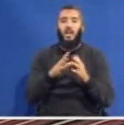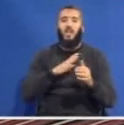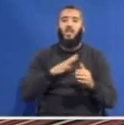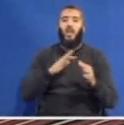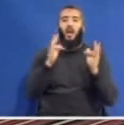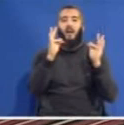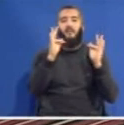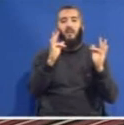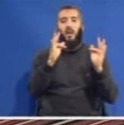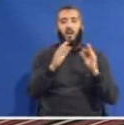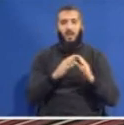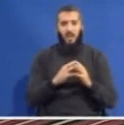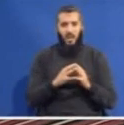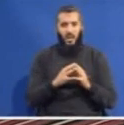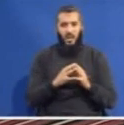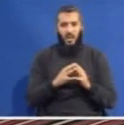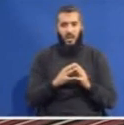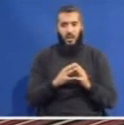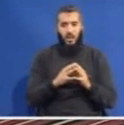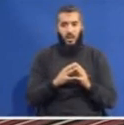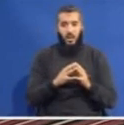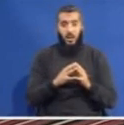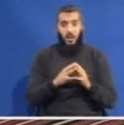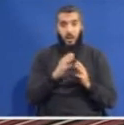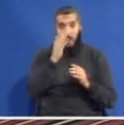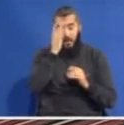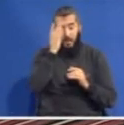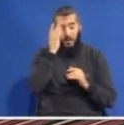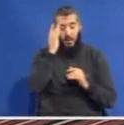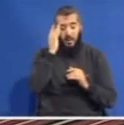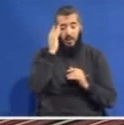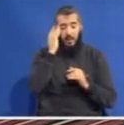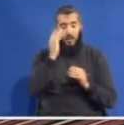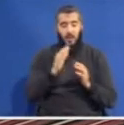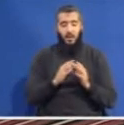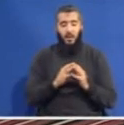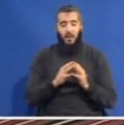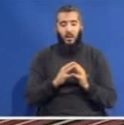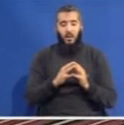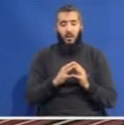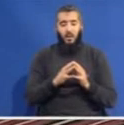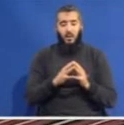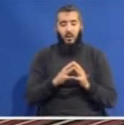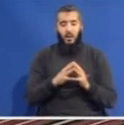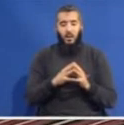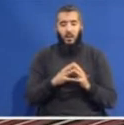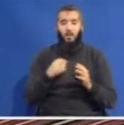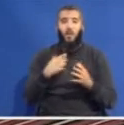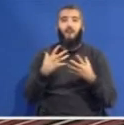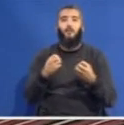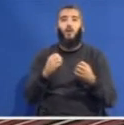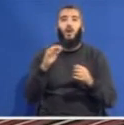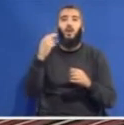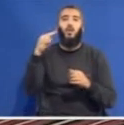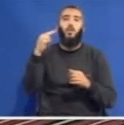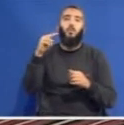تاع الام والاب لو كان اسمح لي بس عقصها طويله هذه مانيش عارف كيف نتصل بالشيخ ابو زيدي